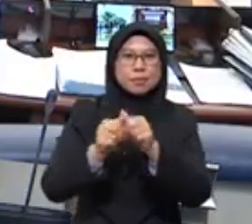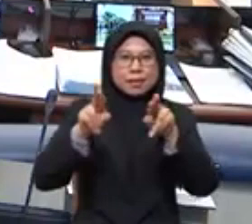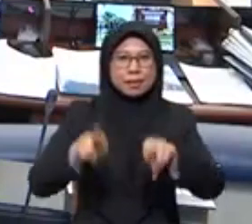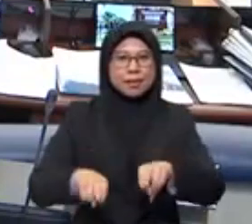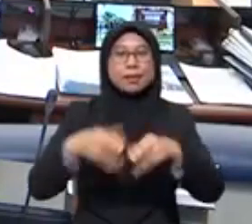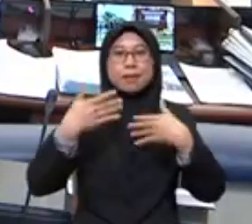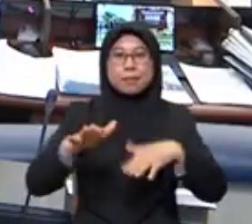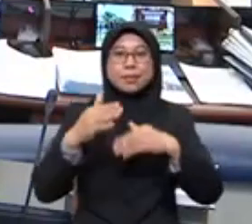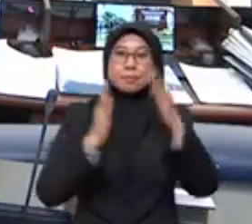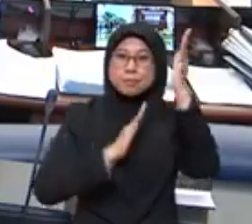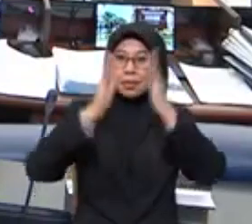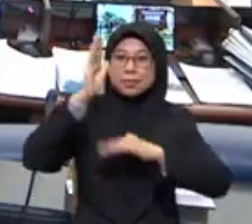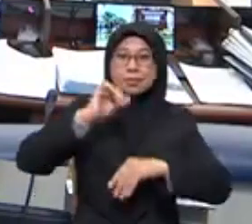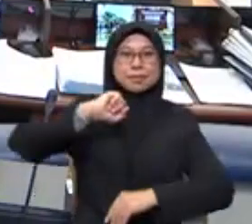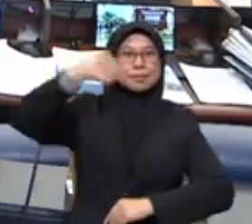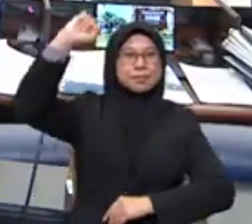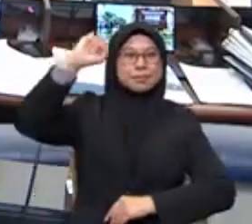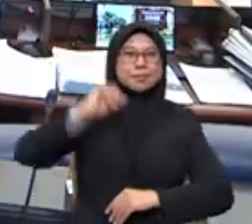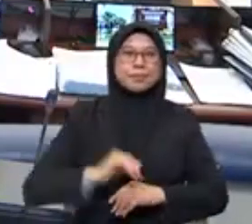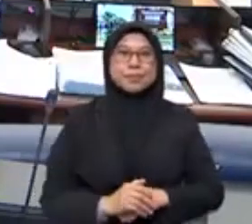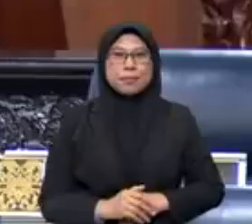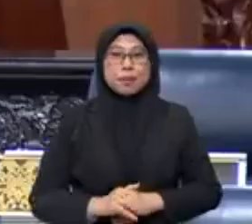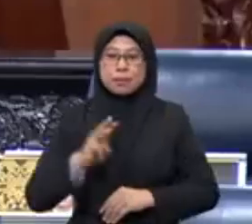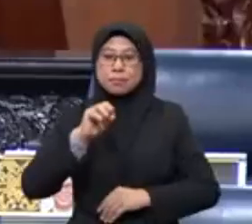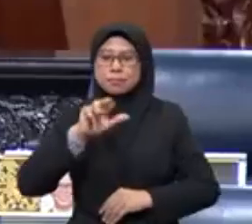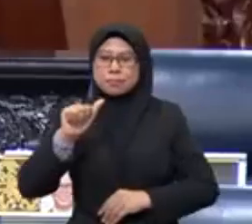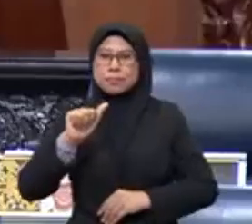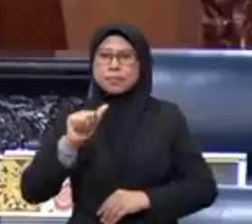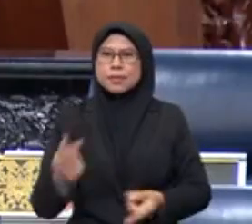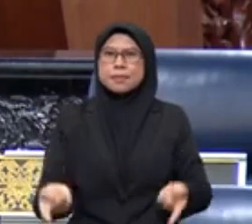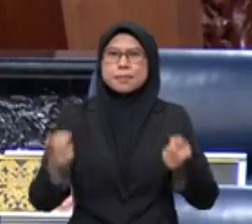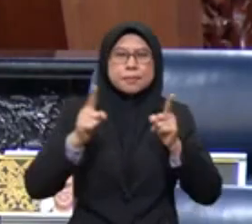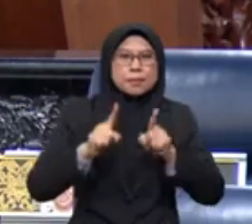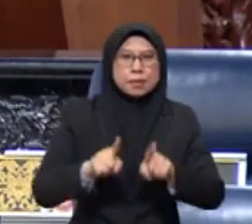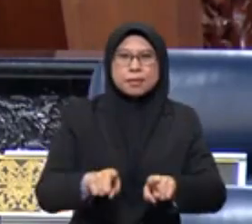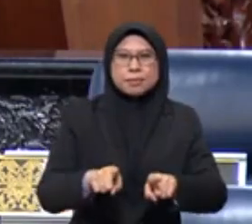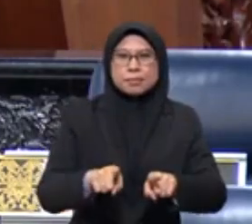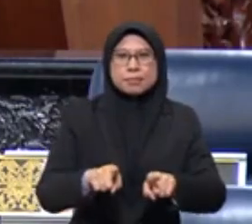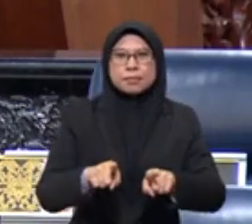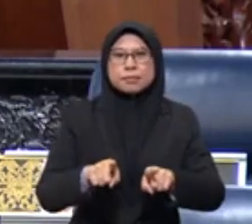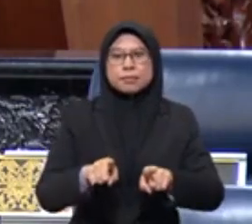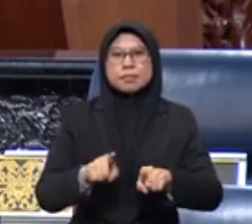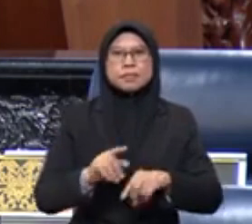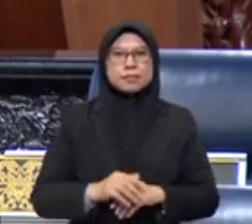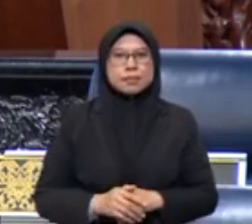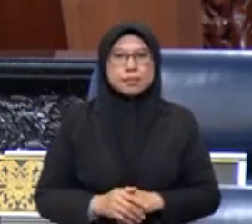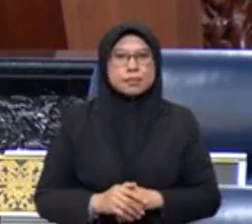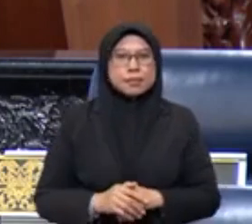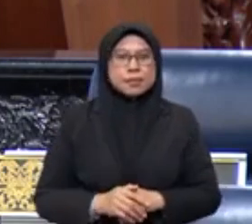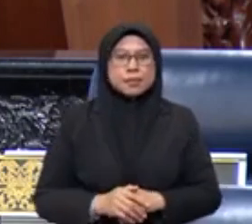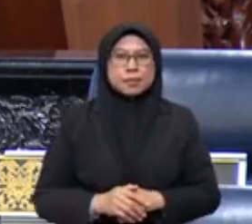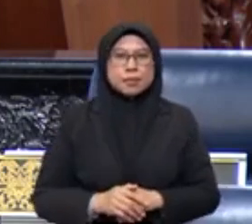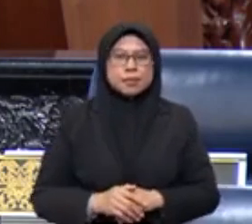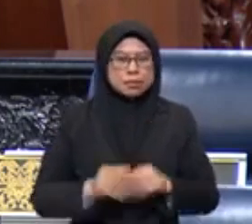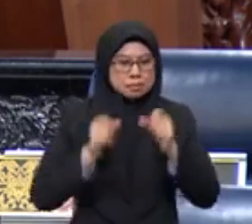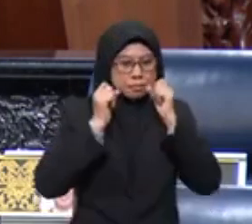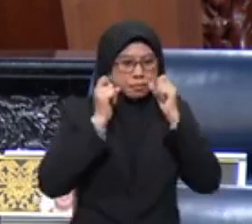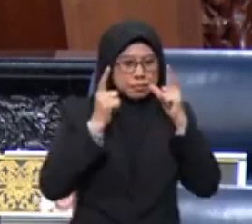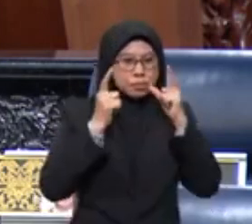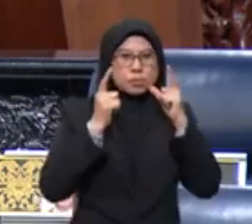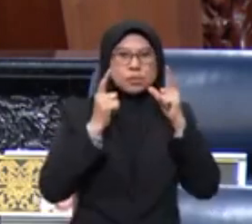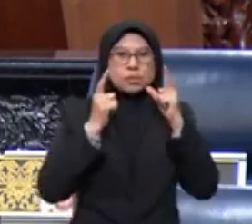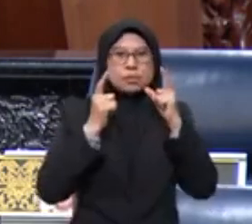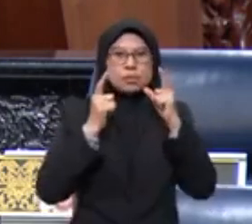kemerdekaan. Berdasarkan laporan yang dikeluarkan oleh terhadap MARA, perkara yang telah berlaku kepada MARA Incorporated adalah amat memeranjatkan